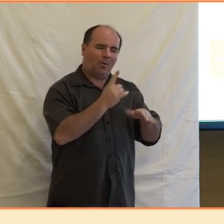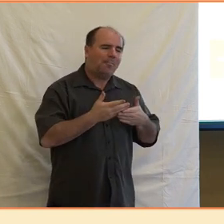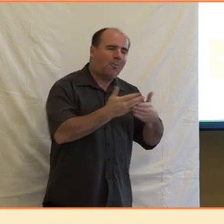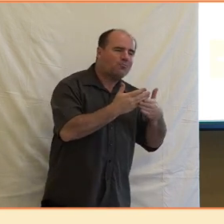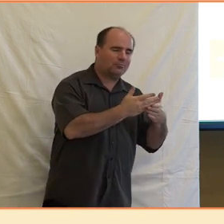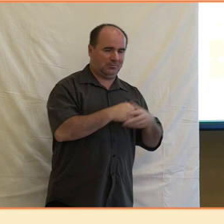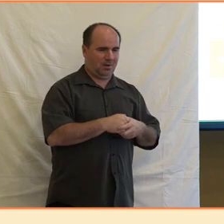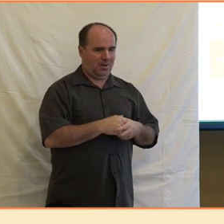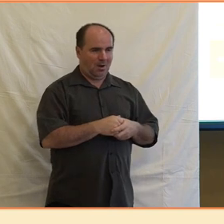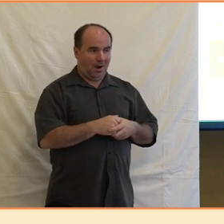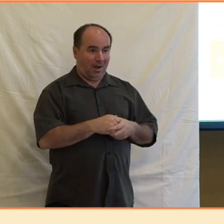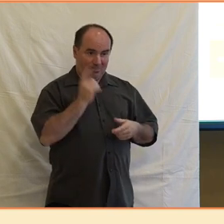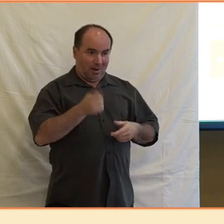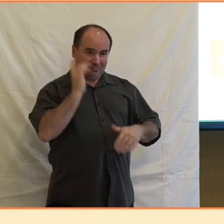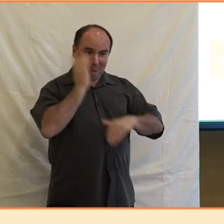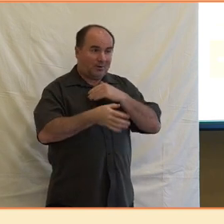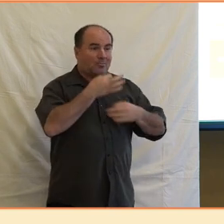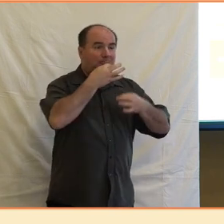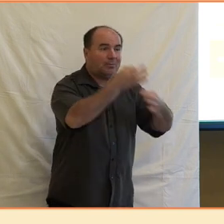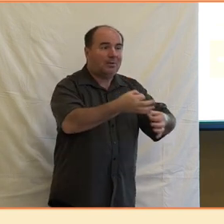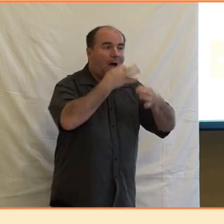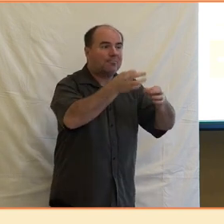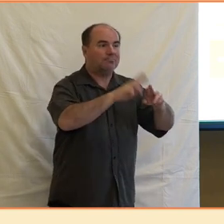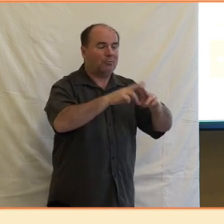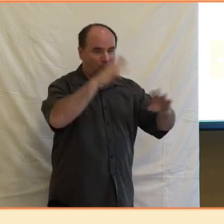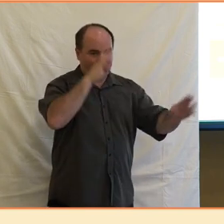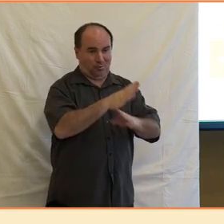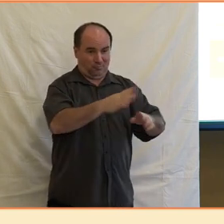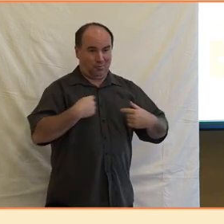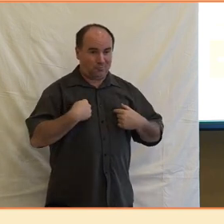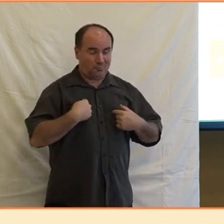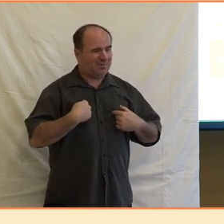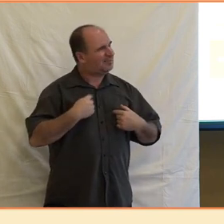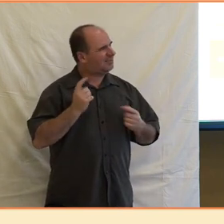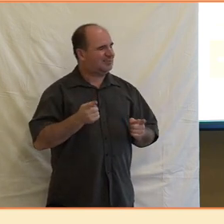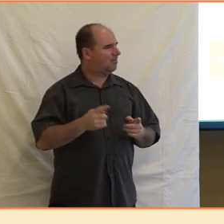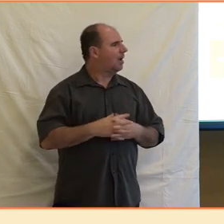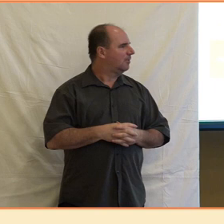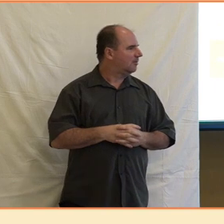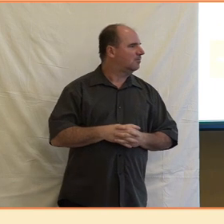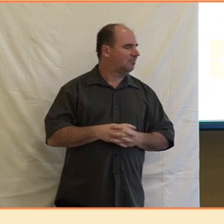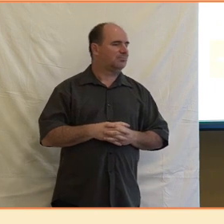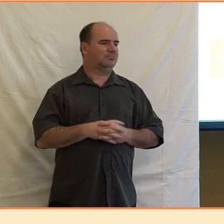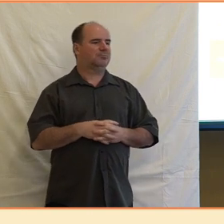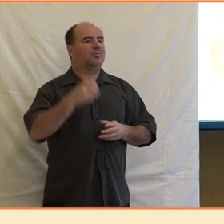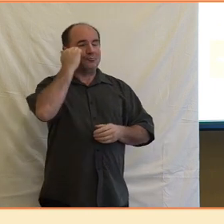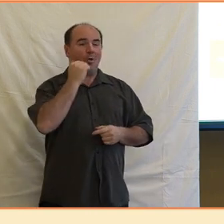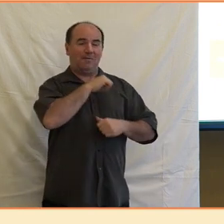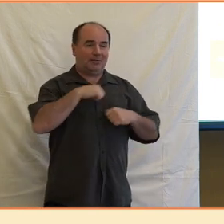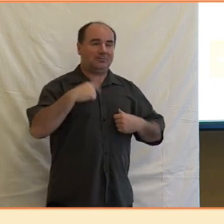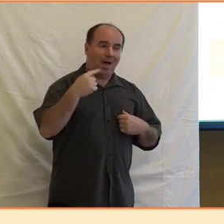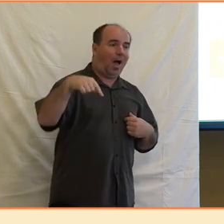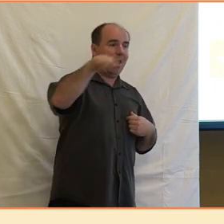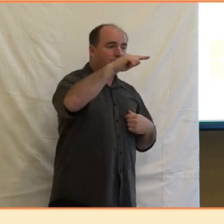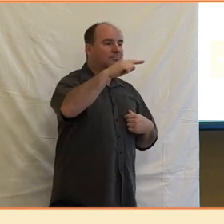vlastně přístupu, kdy je člověk v centru a sám si volí, zda bude vyloučen, kde bude zahrnut, tak aby